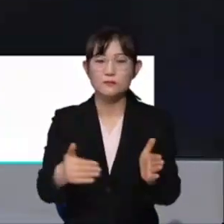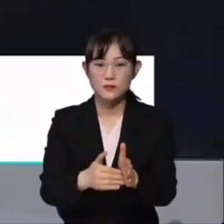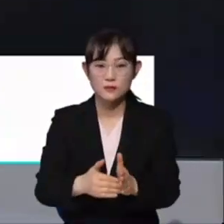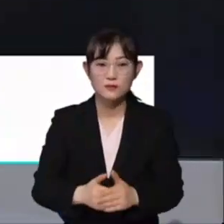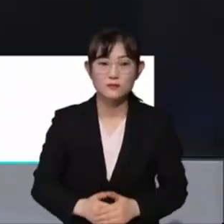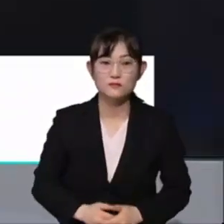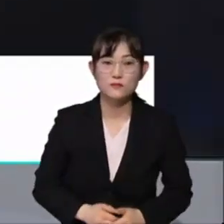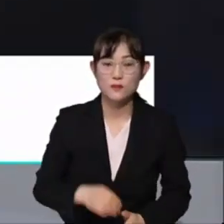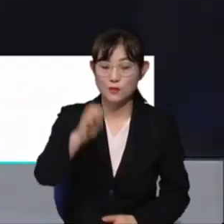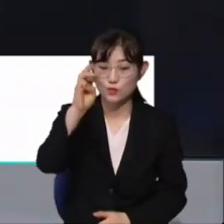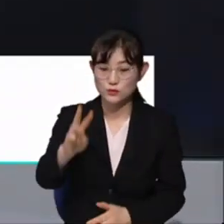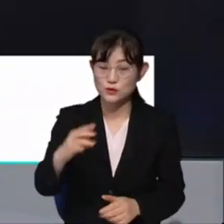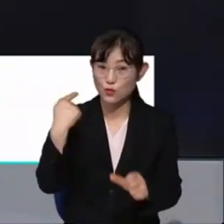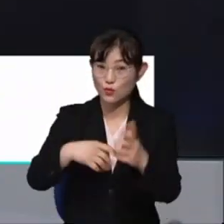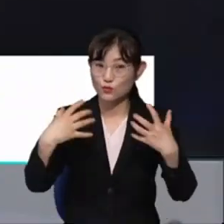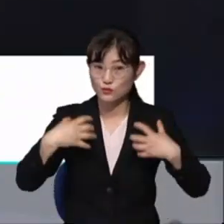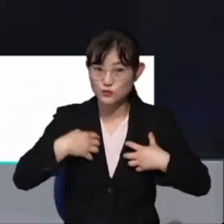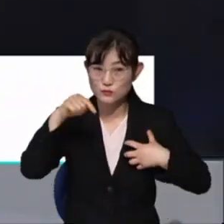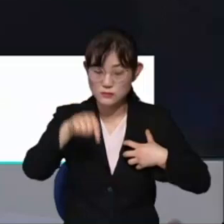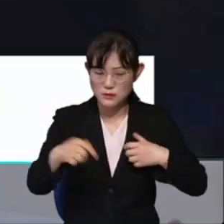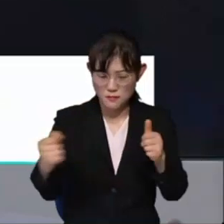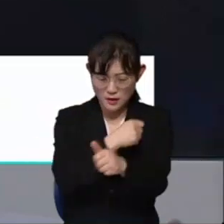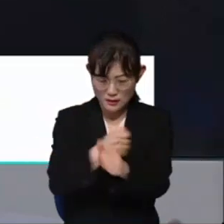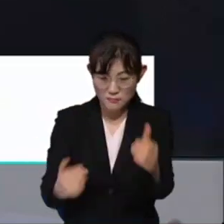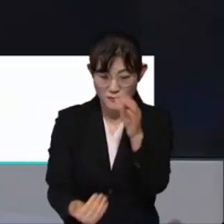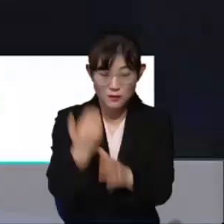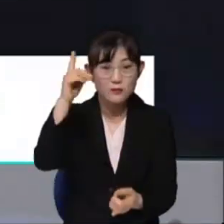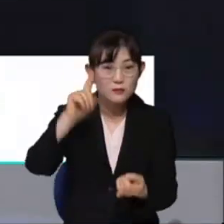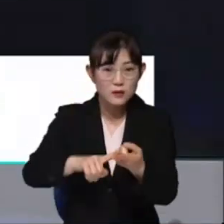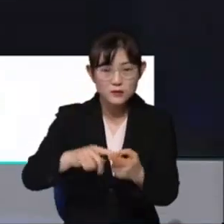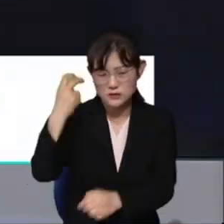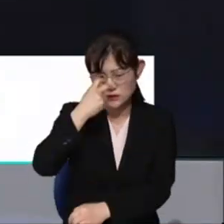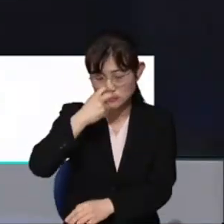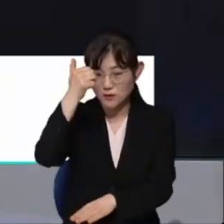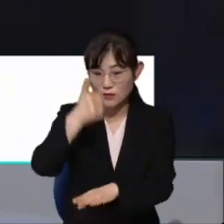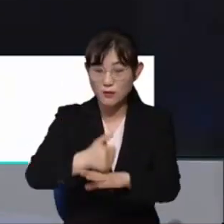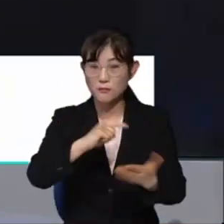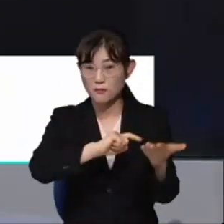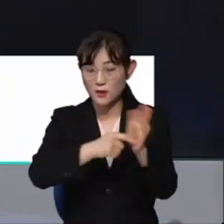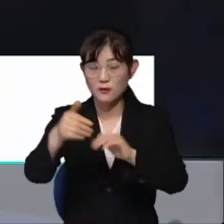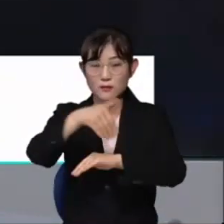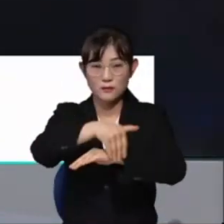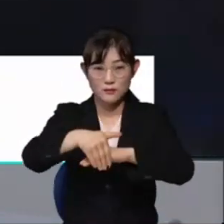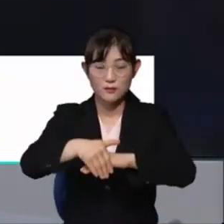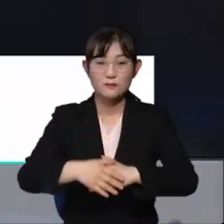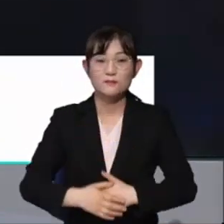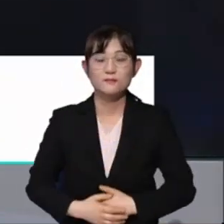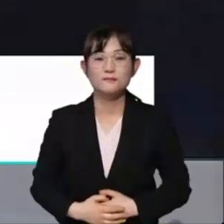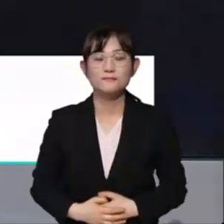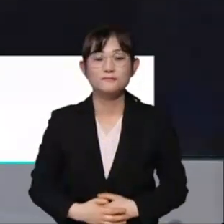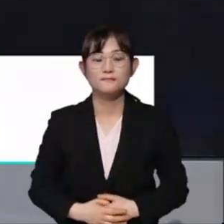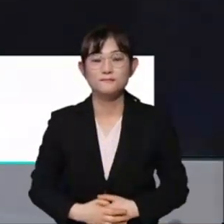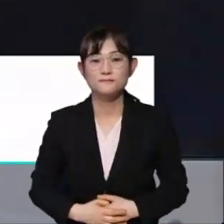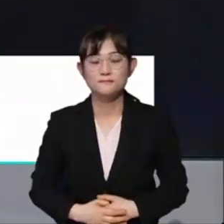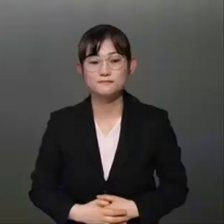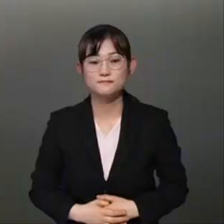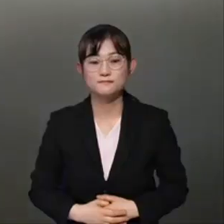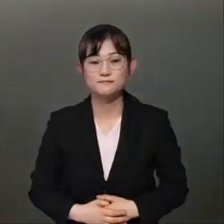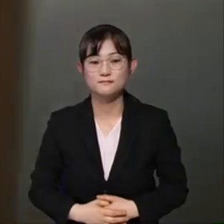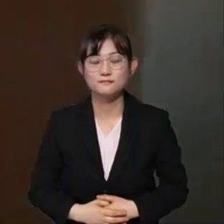접수됐습니다. 광주시교육청은 조만간 해당 사안에 대한 심의 결과를 내놓겠다고 밝혔습니다. 고우리 기자입니다.